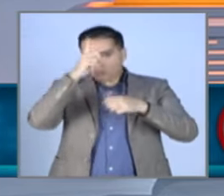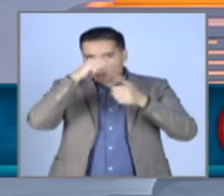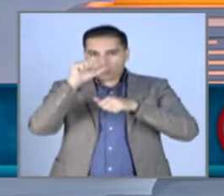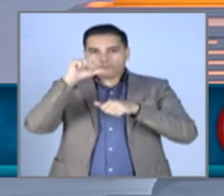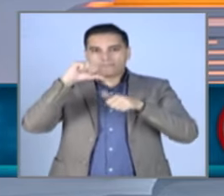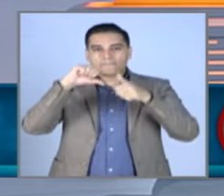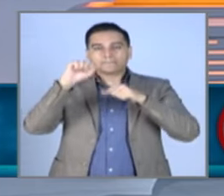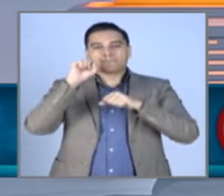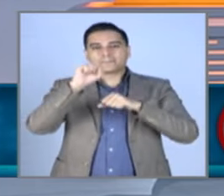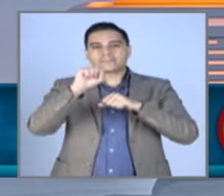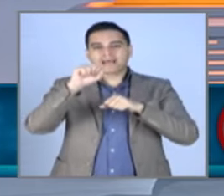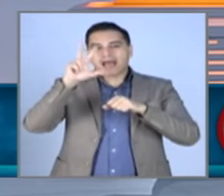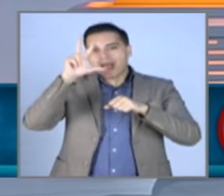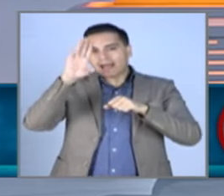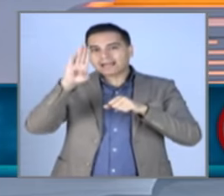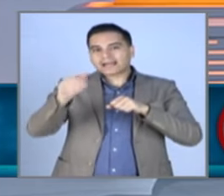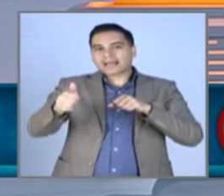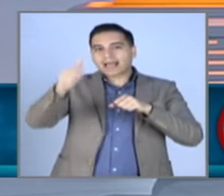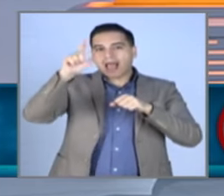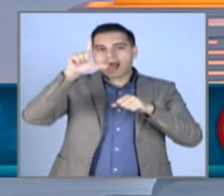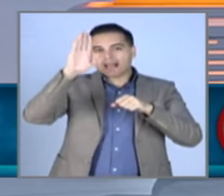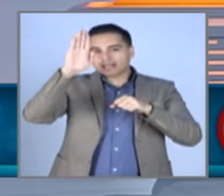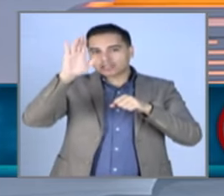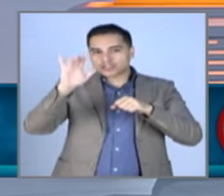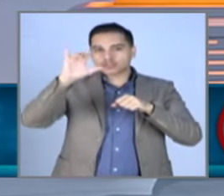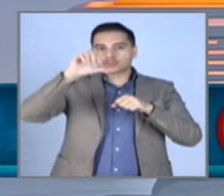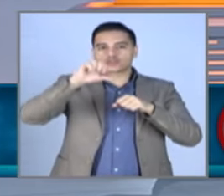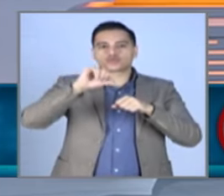في جنوب الدولة دي. ثانيتين.